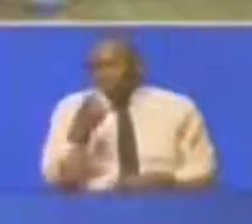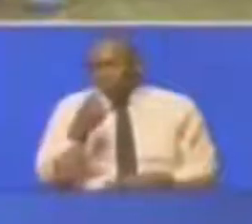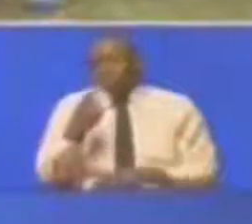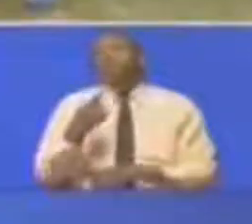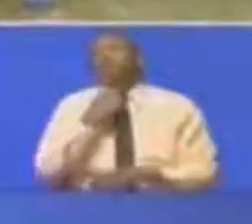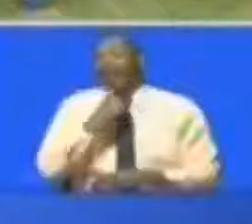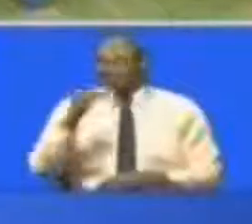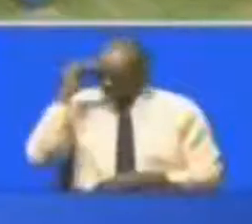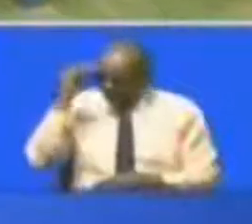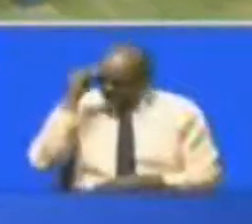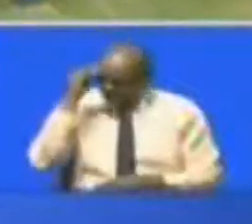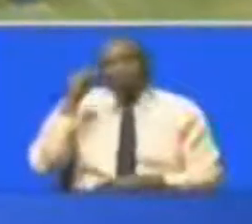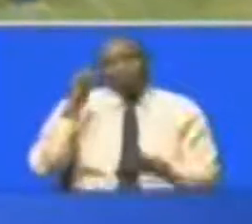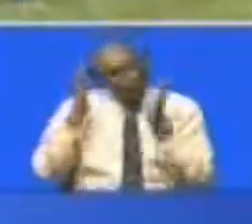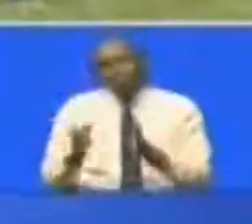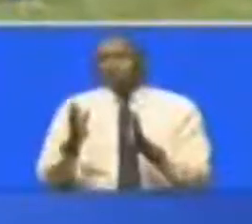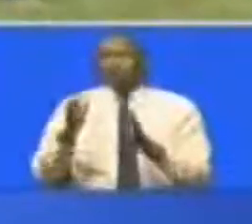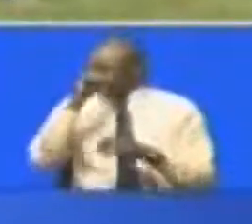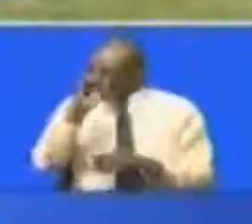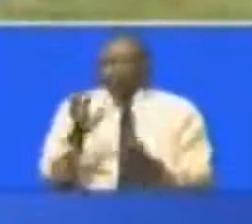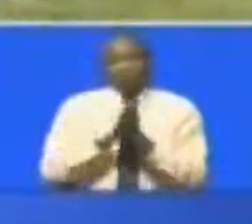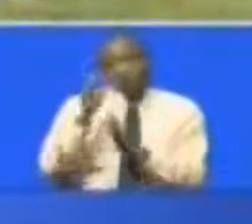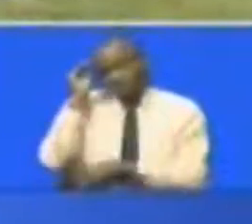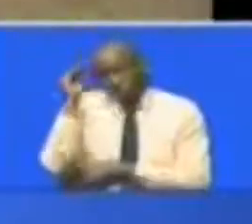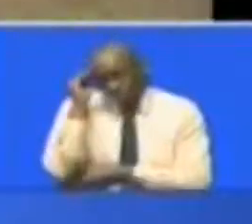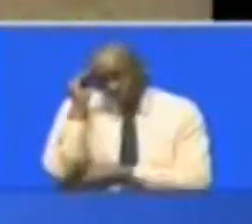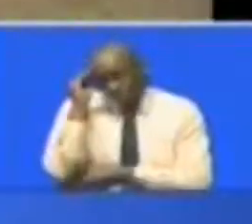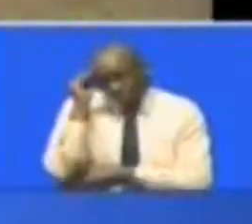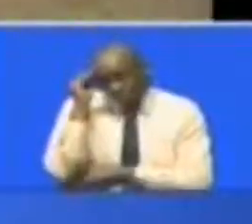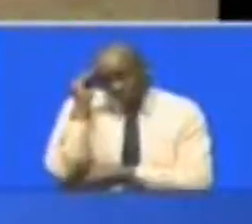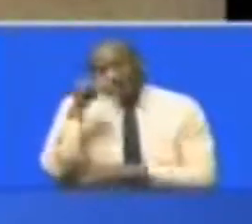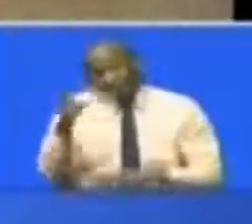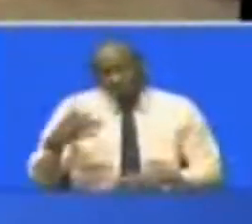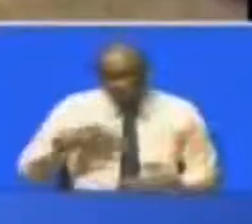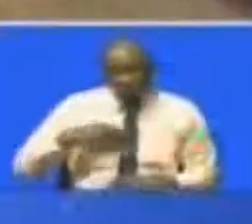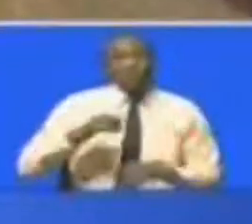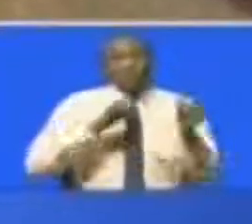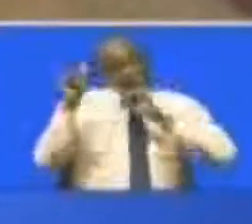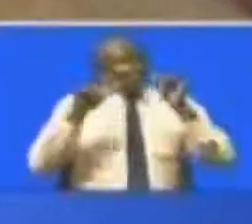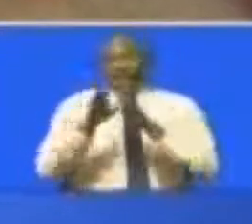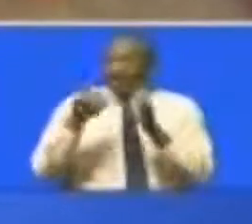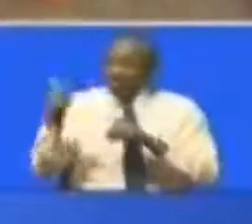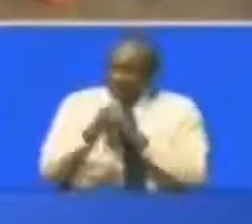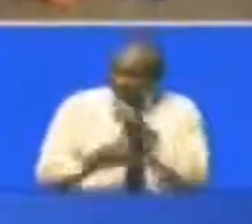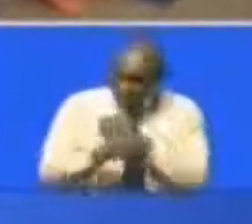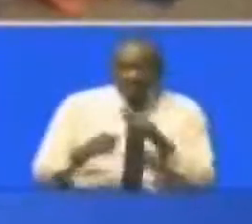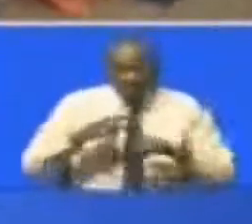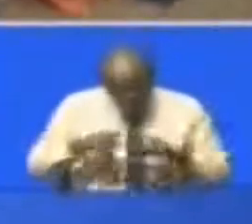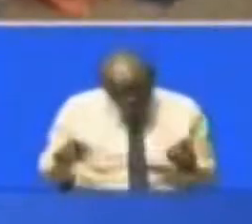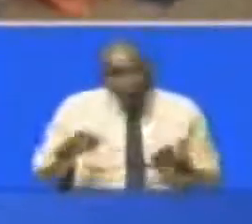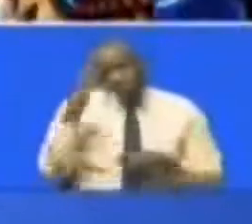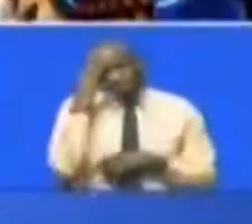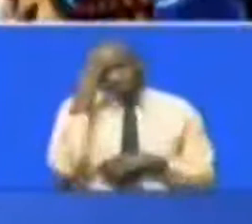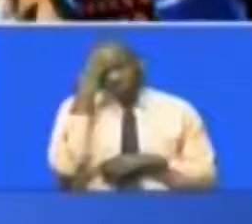na masomo. Mm-hmm. Hiyo ndo condition huwa wanatupatia. Mm-hmm. Kwa hivyo, wengine wetu tumeenda nchi za nje, lakini haswa pia unajua